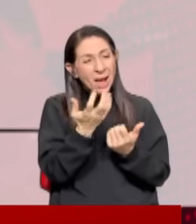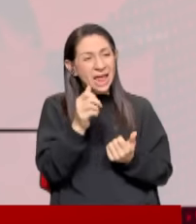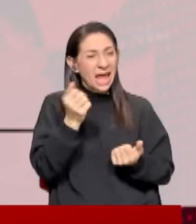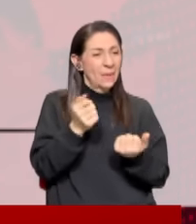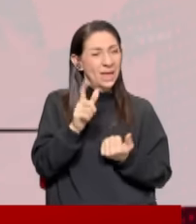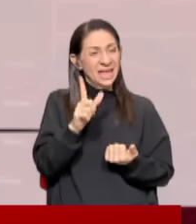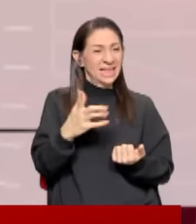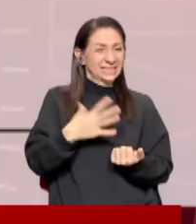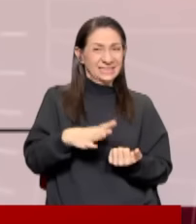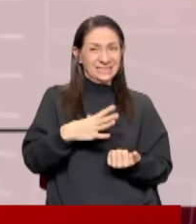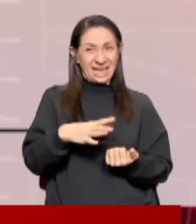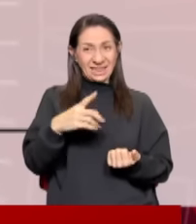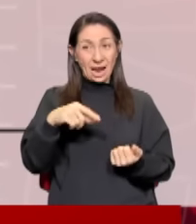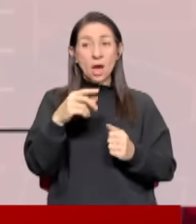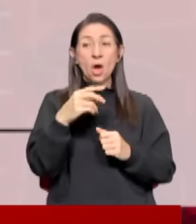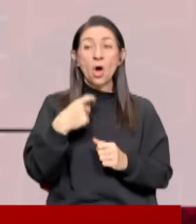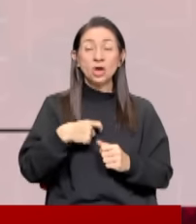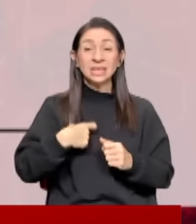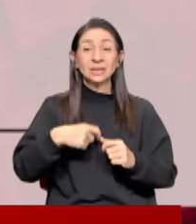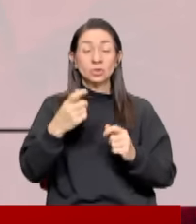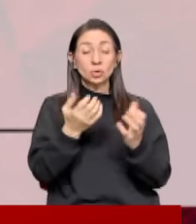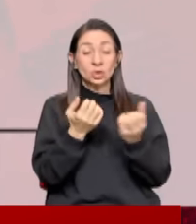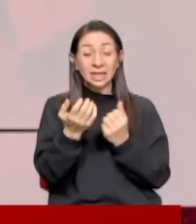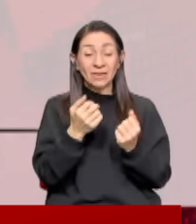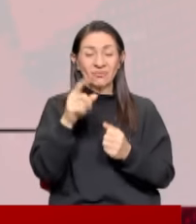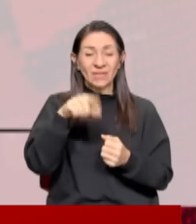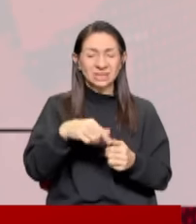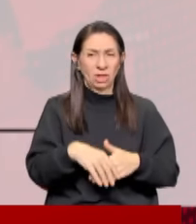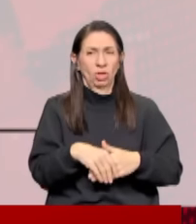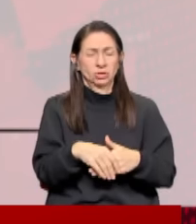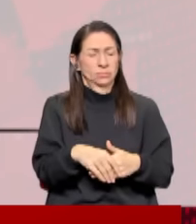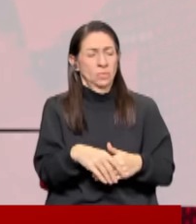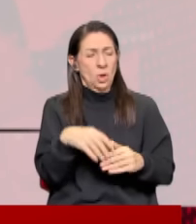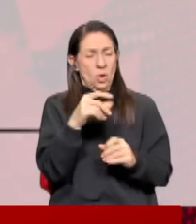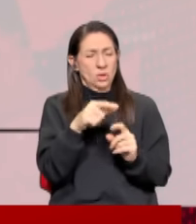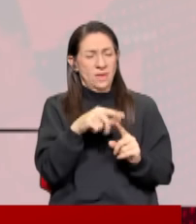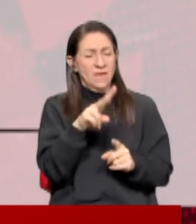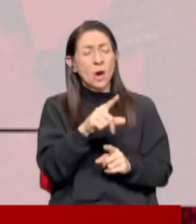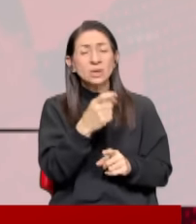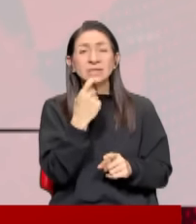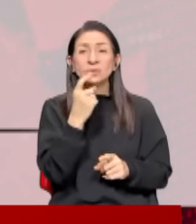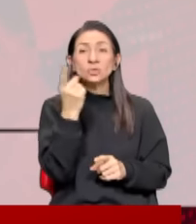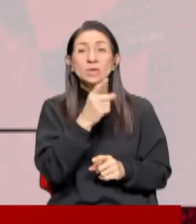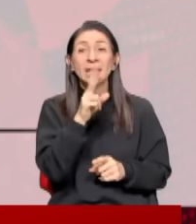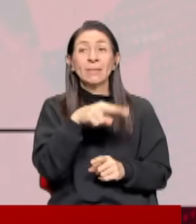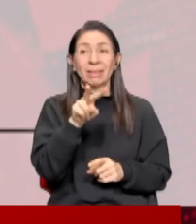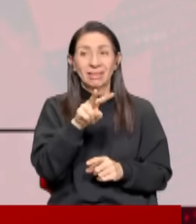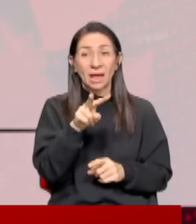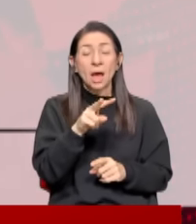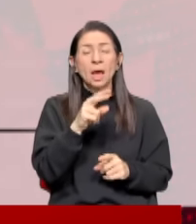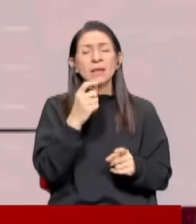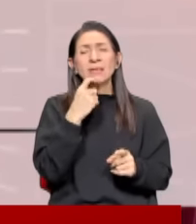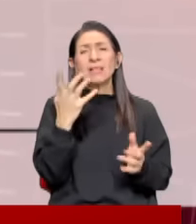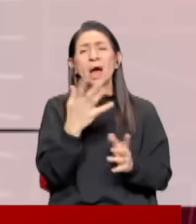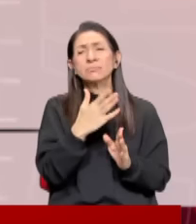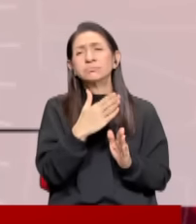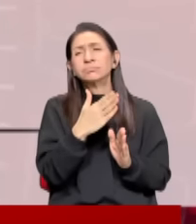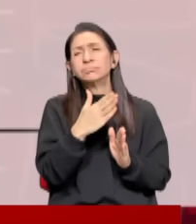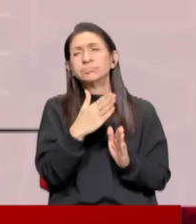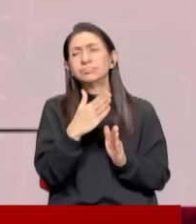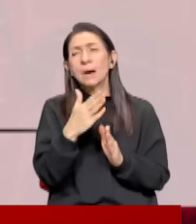araç sahibi olmak isteyenler de özel tüketim vergisiyle tanıştı. ÖTV o yıl %27 idi. Aradan yıllar